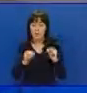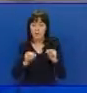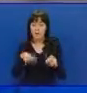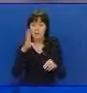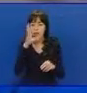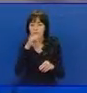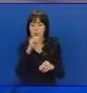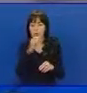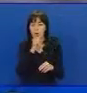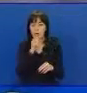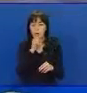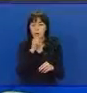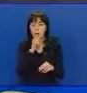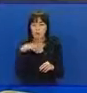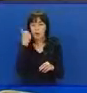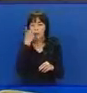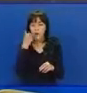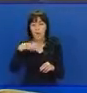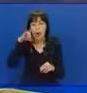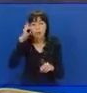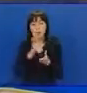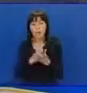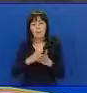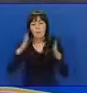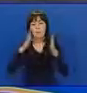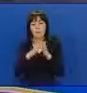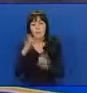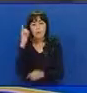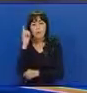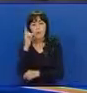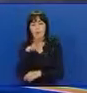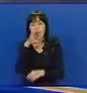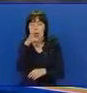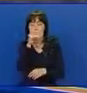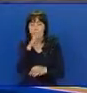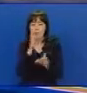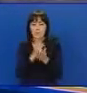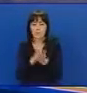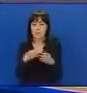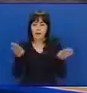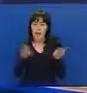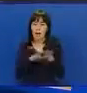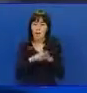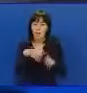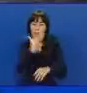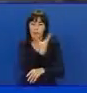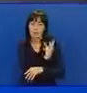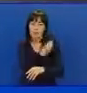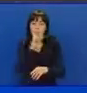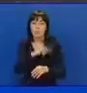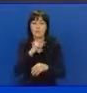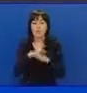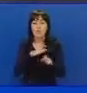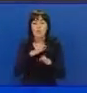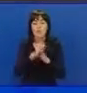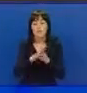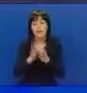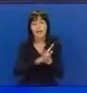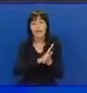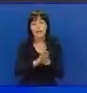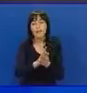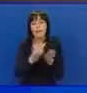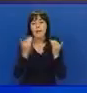десе намыстанатын қазақпыз. Үйін қорып есігін торыған иесі бар итке арнайы егу жұмыстары жүргізіледі. Тегін,